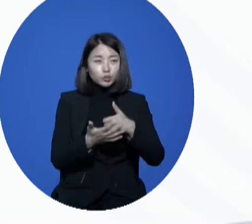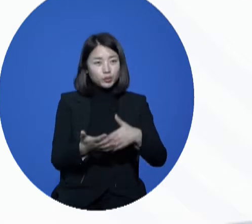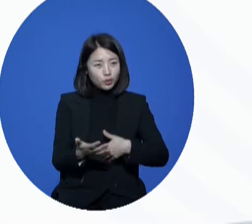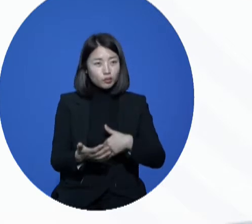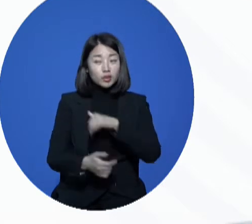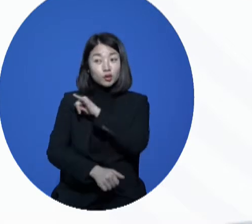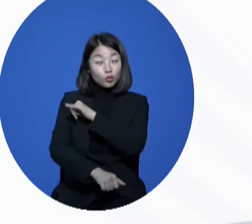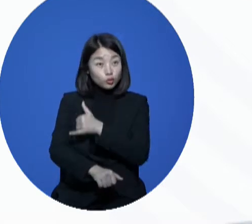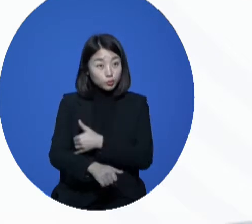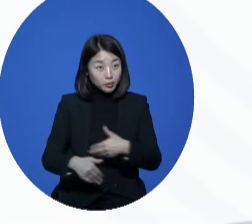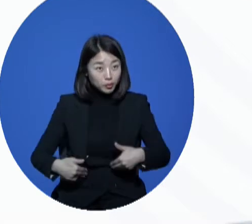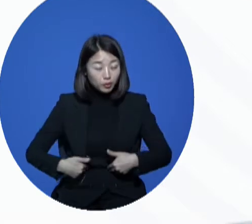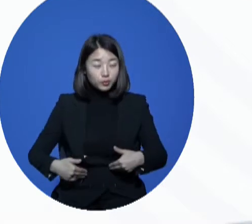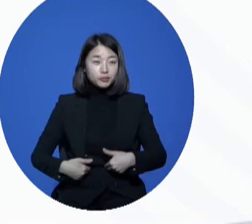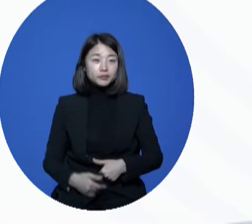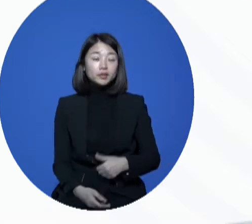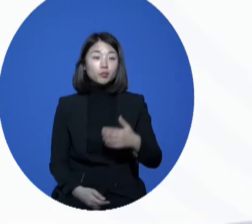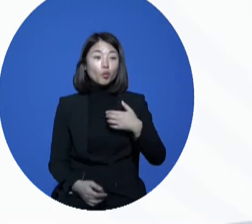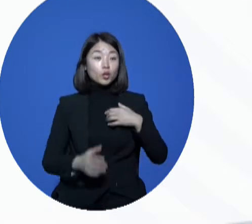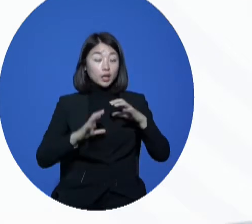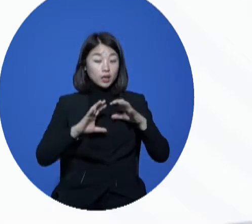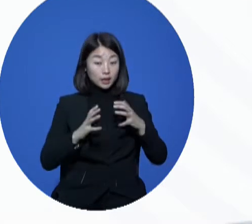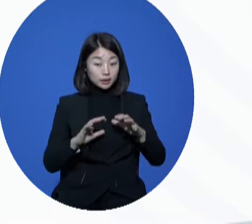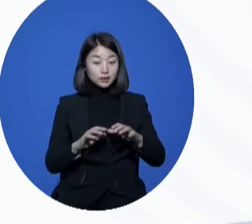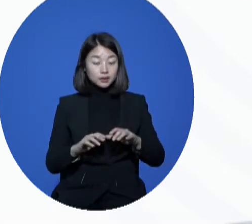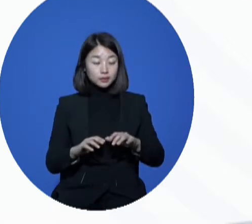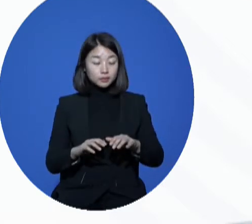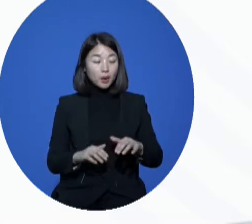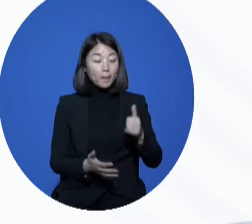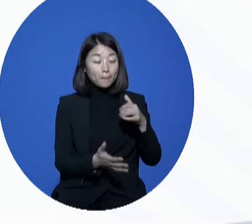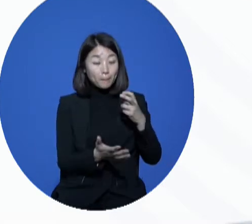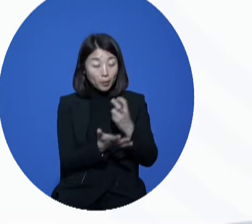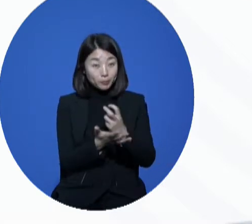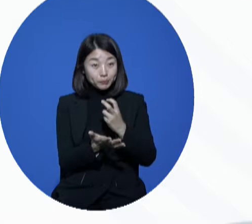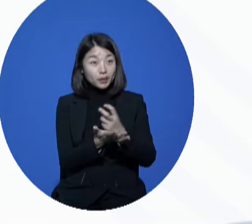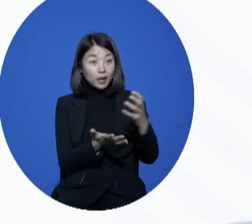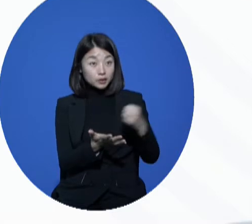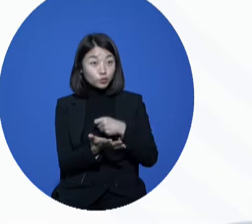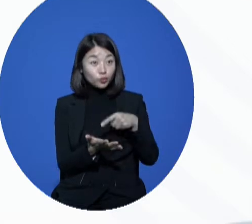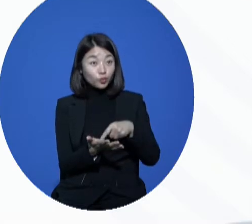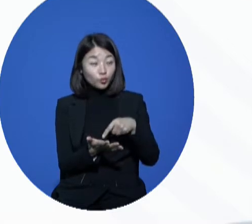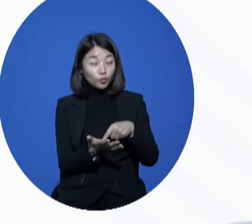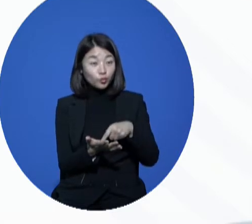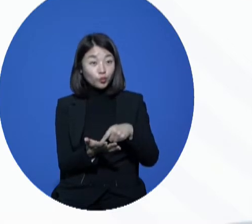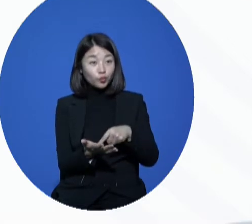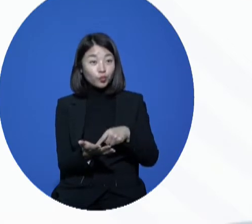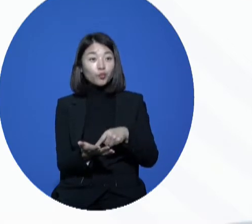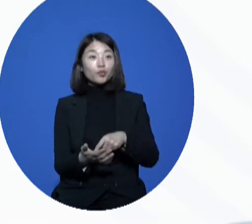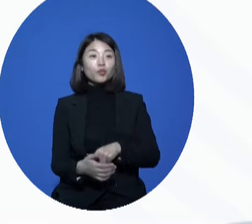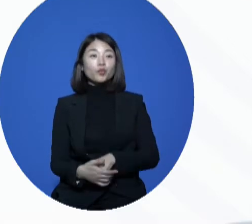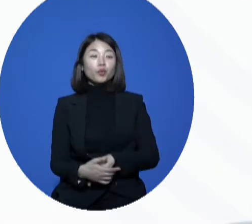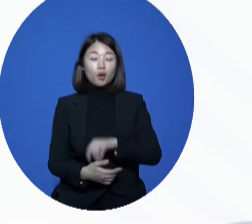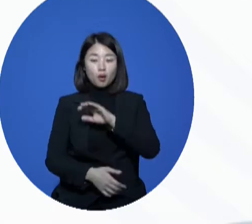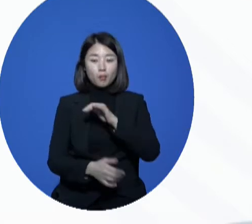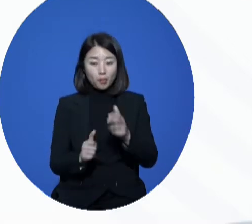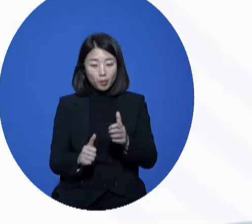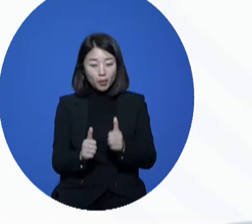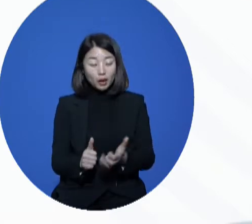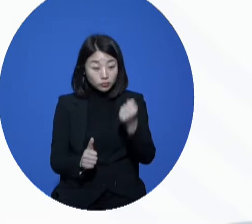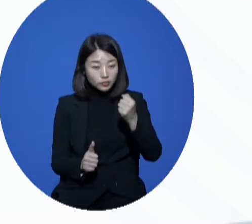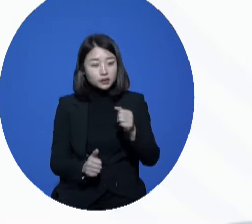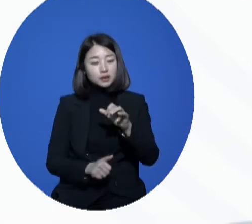사람들입니다. 그래서 핀란드에 있는 모든 사람들이 이 법적인 권한을 가지고 있고